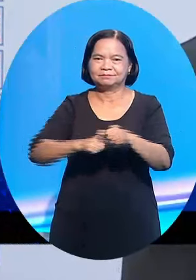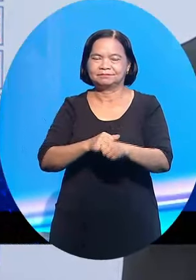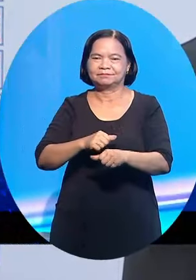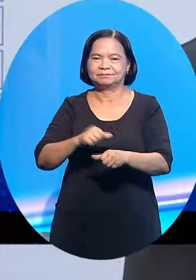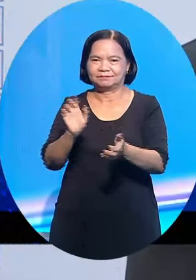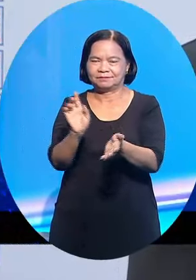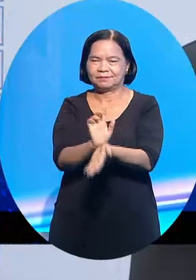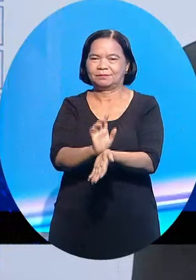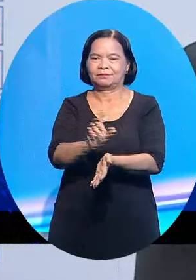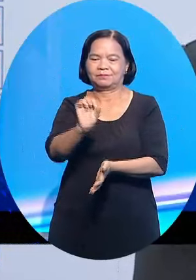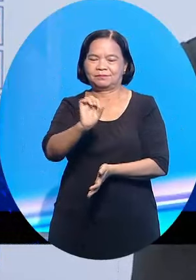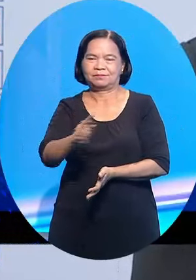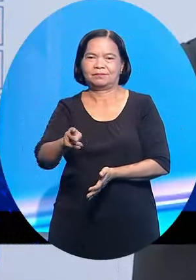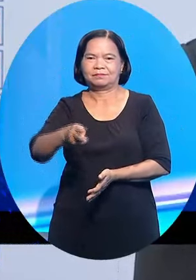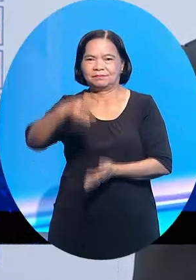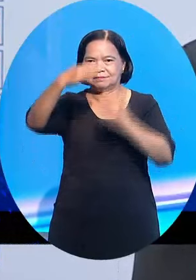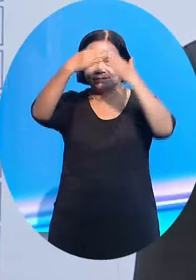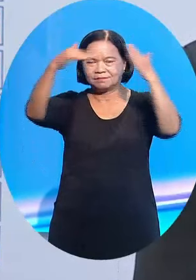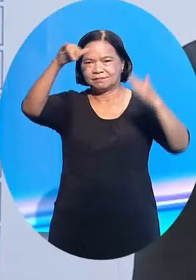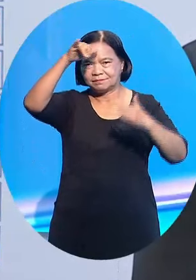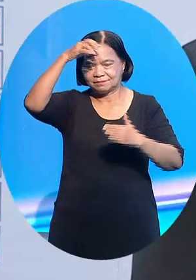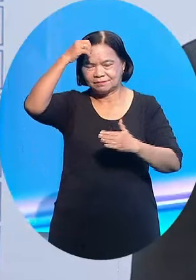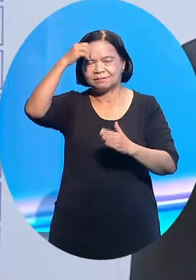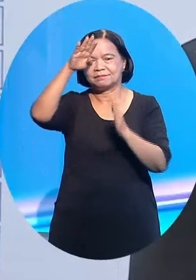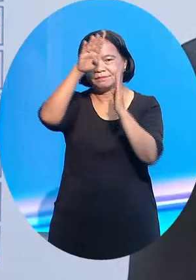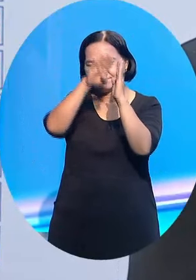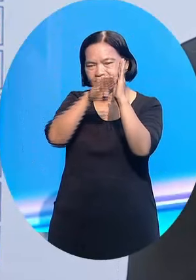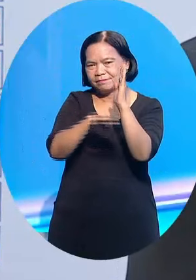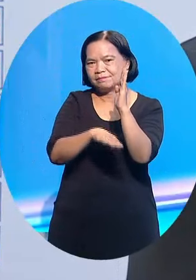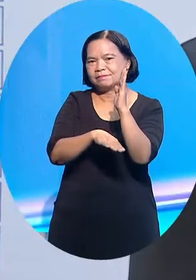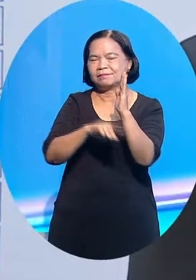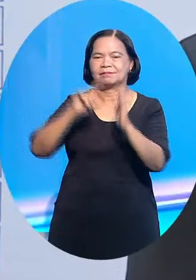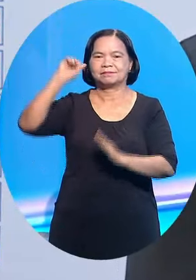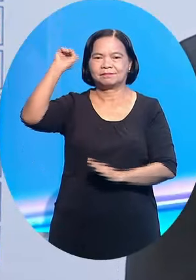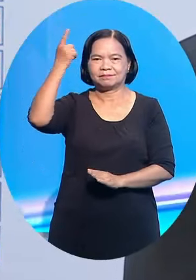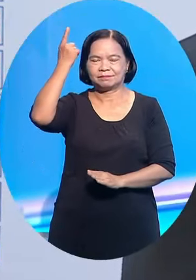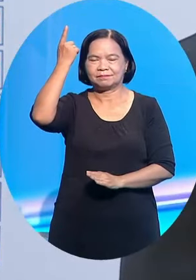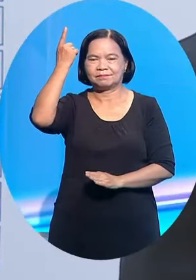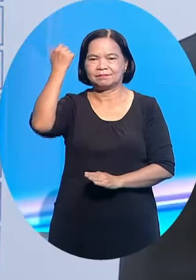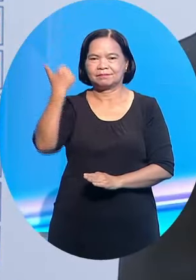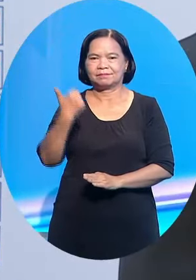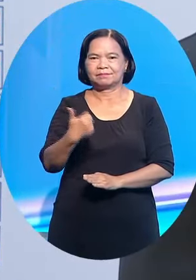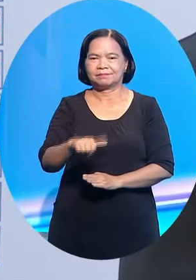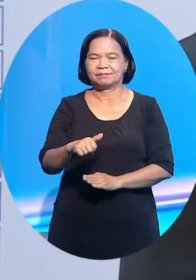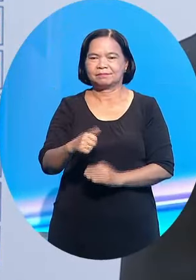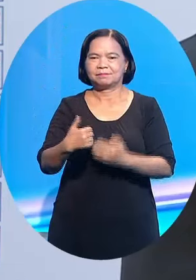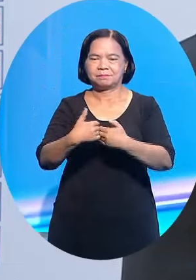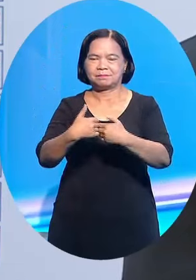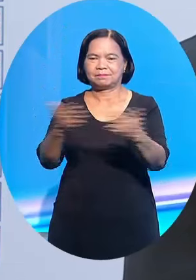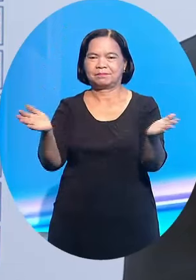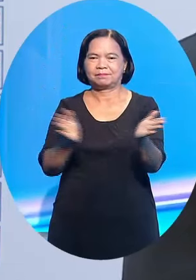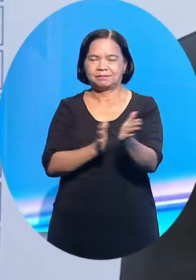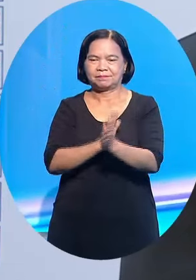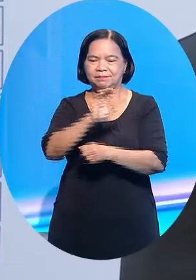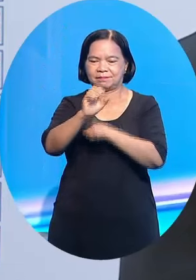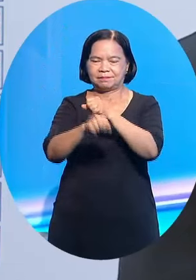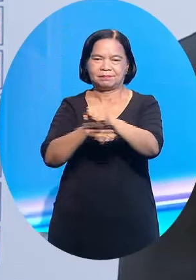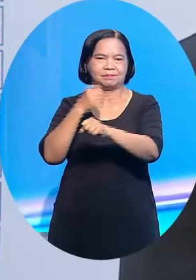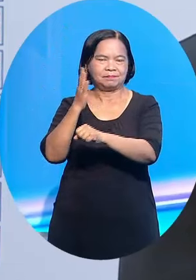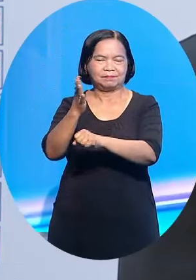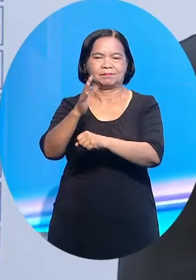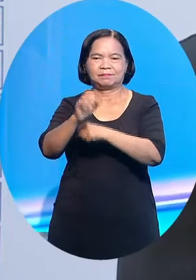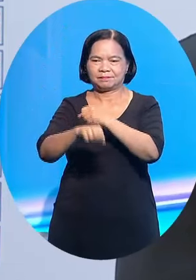sinh viên của một trường đại học. Như vậy thì chương trình này là một chương trình lần đầu tiên và sẽ được triển khai tiếp tục vào những năm tới. Và